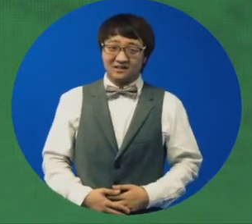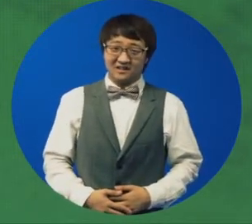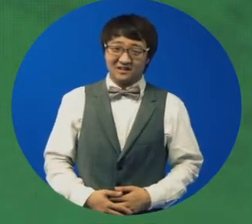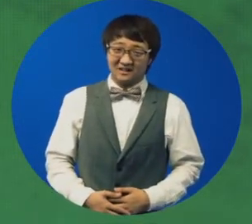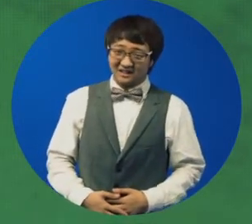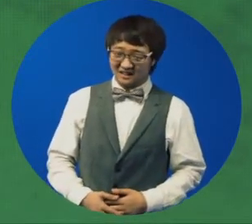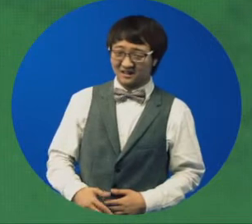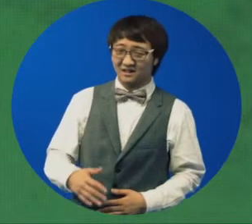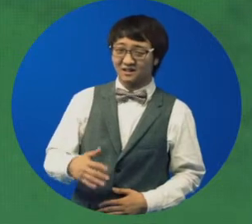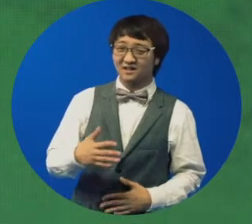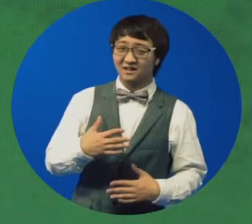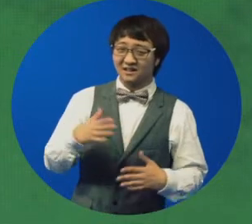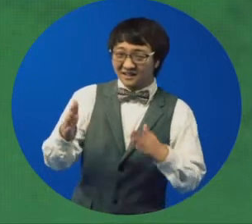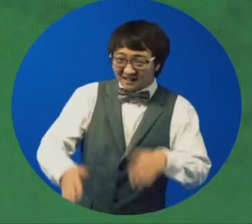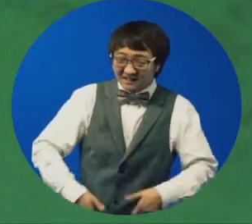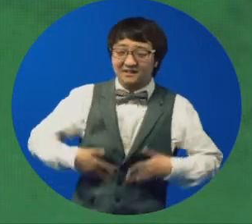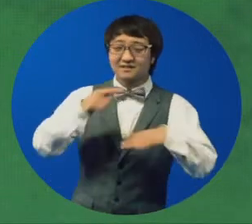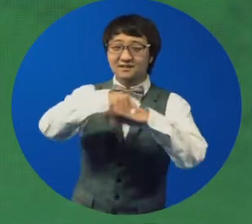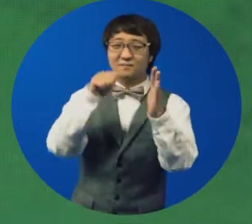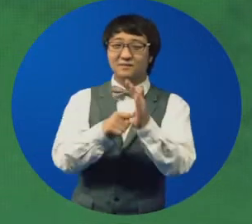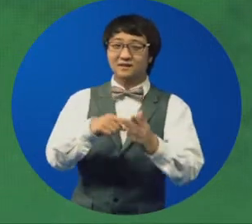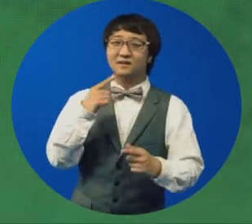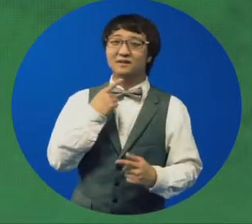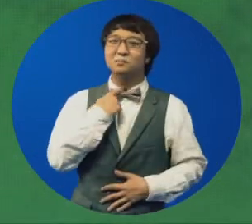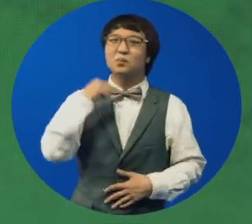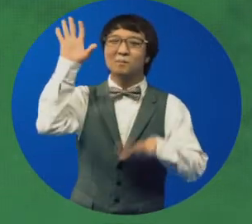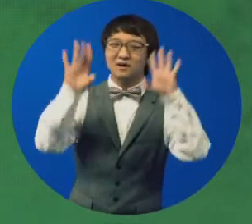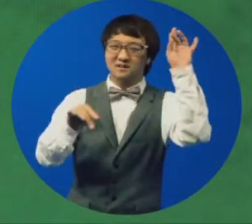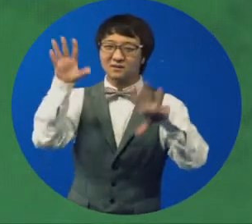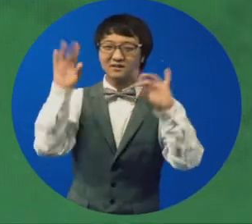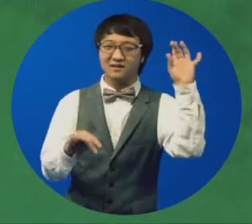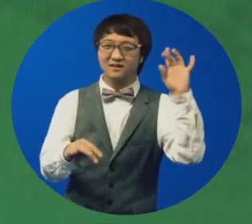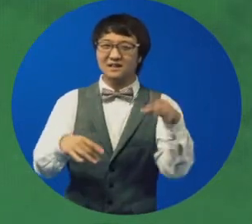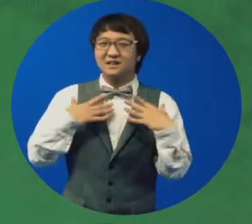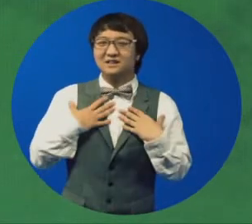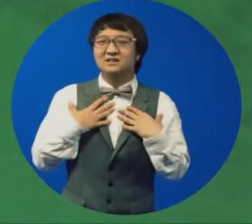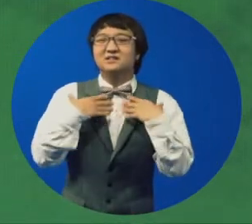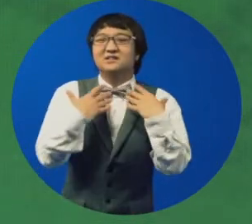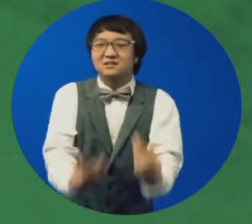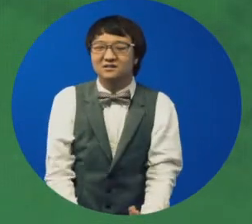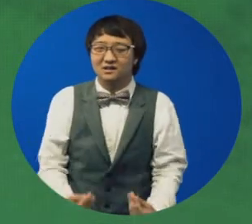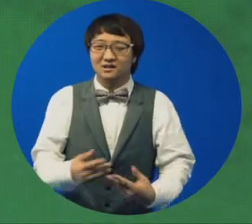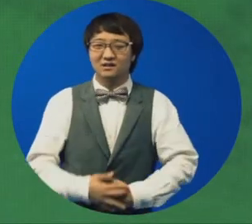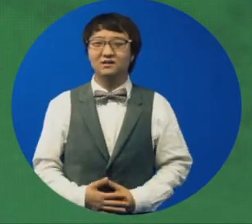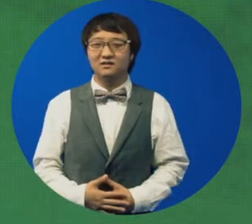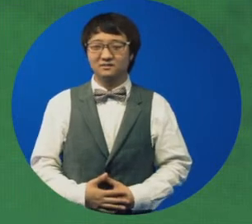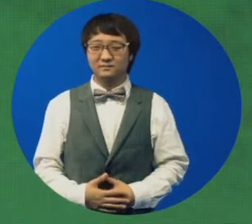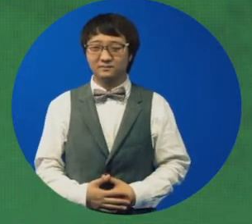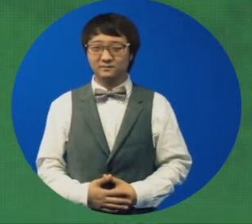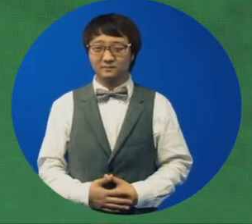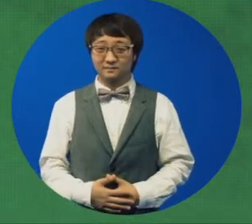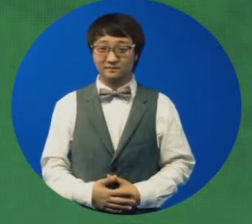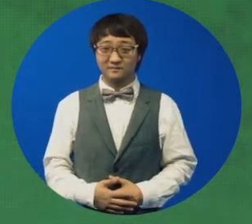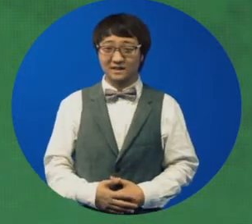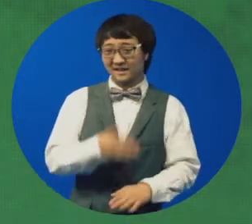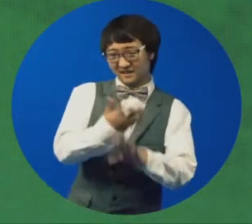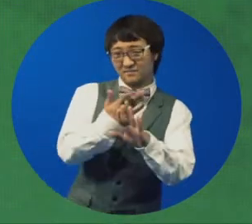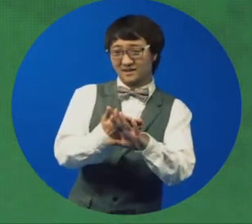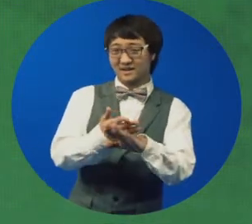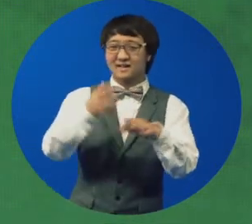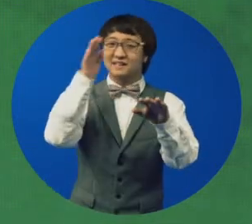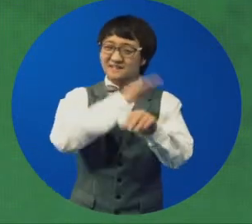될 운명에 처할 것이다 라고 말을 합니다. 남들에게 잘 보이기 위해서 이미지를 관리하는 일이 얼마나 힘이